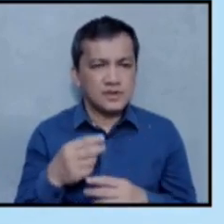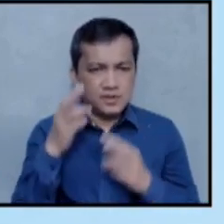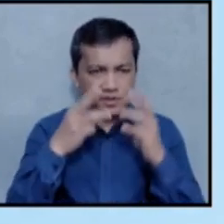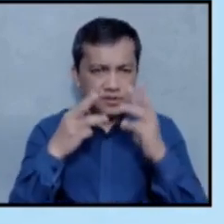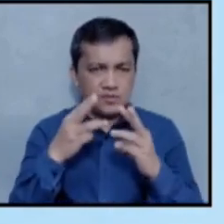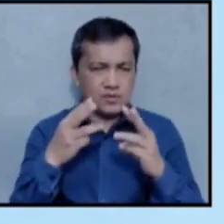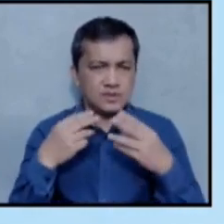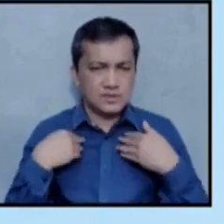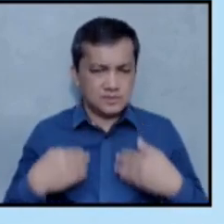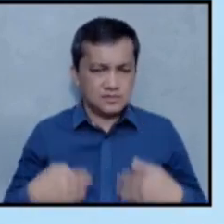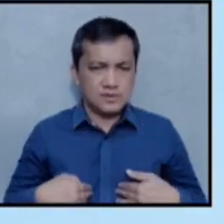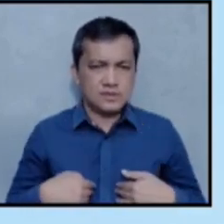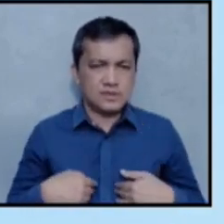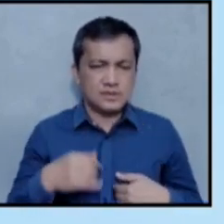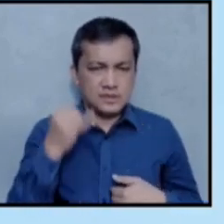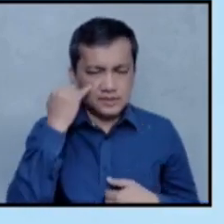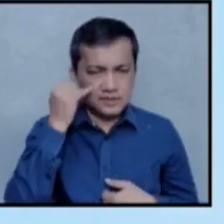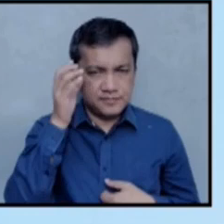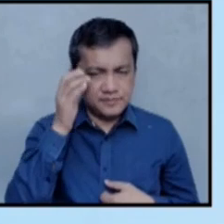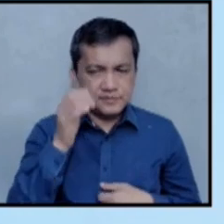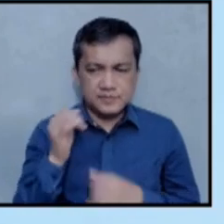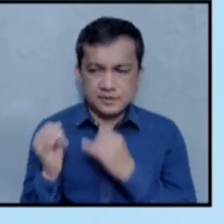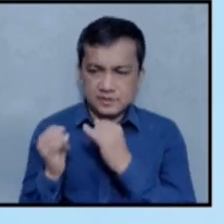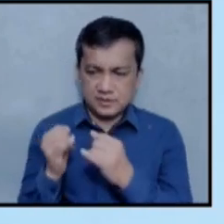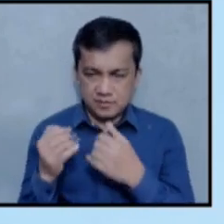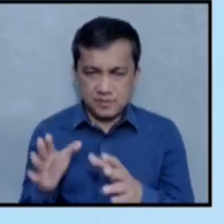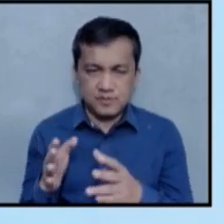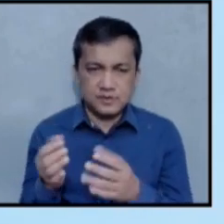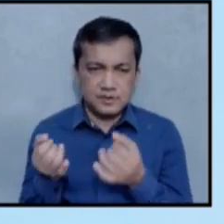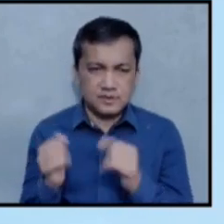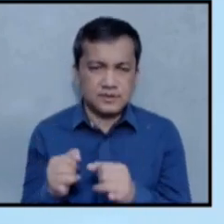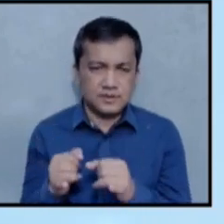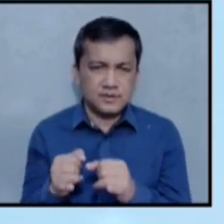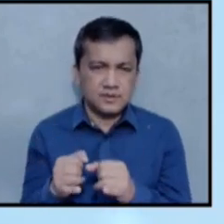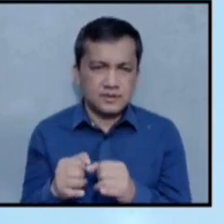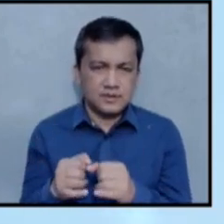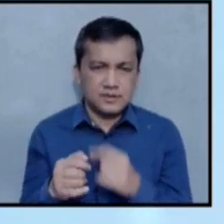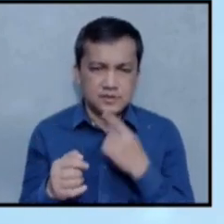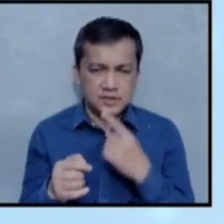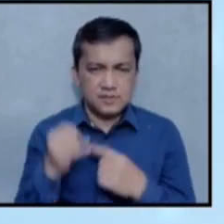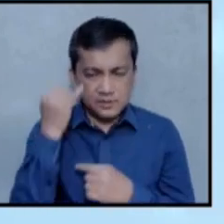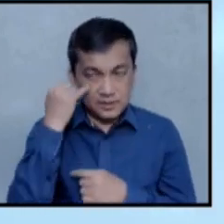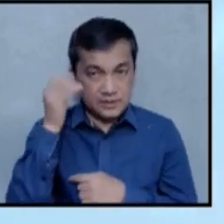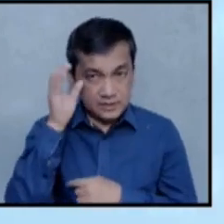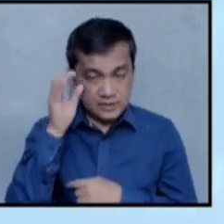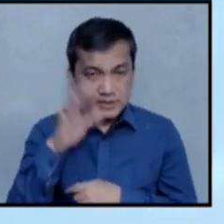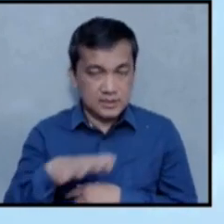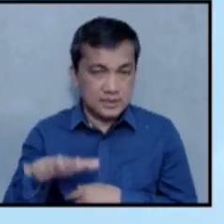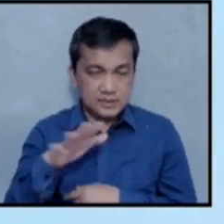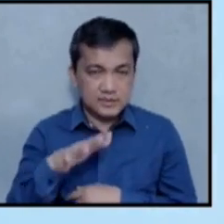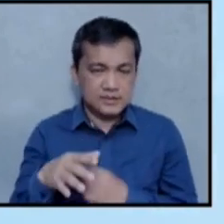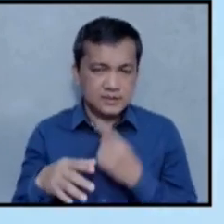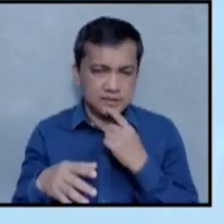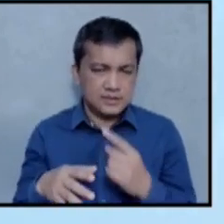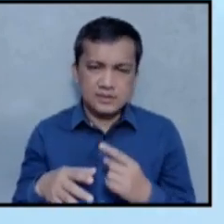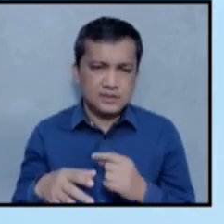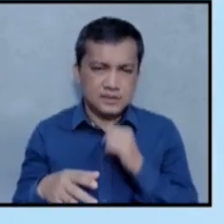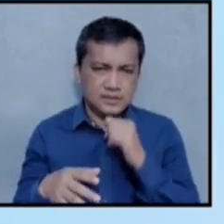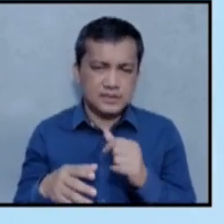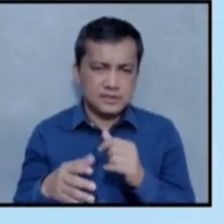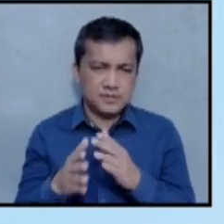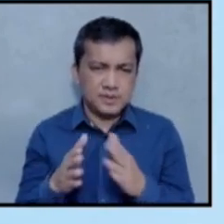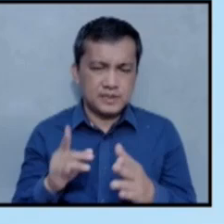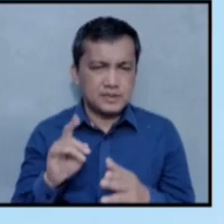action star. Sa isang interview matapos ang insidente, inassure ni Jackie Chan ang lahat at sinabing it's not a big deal, dagdag